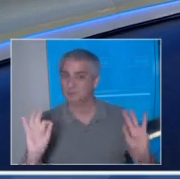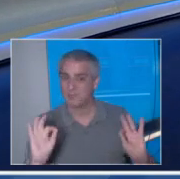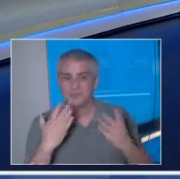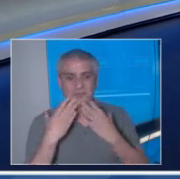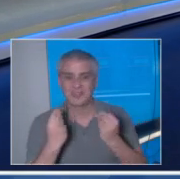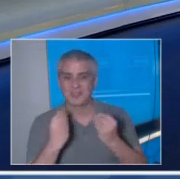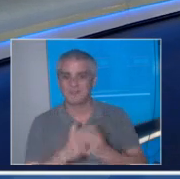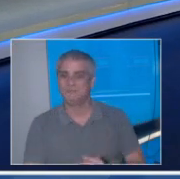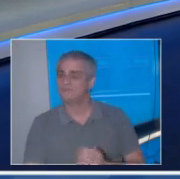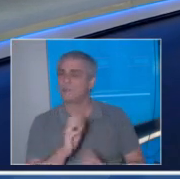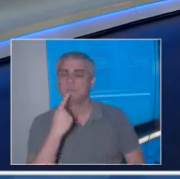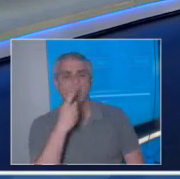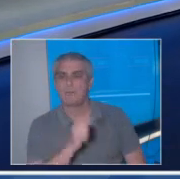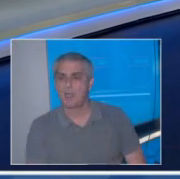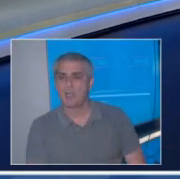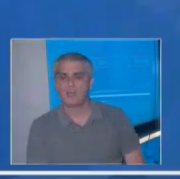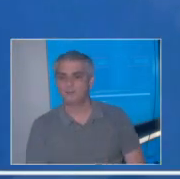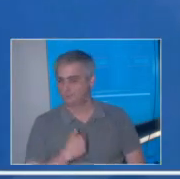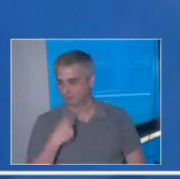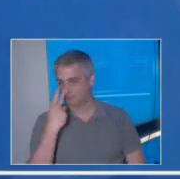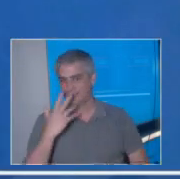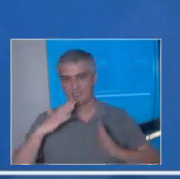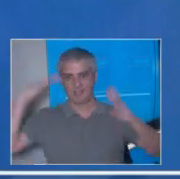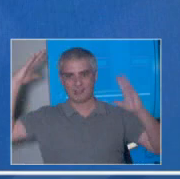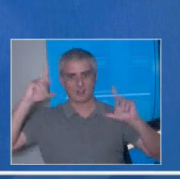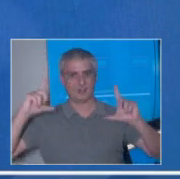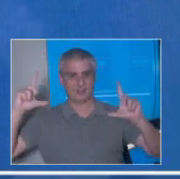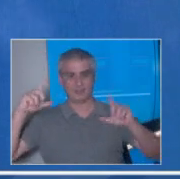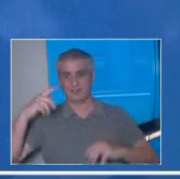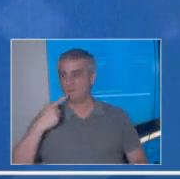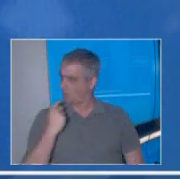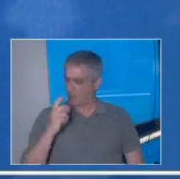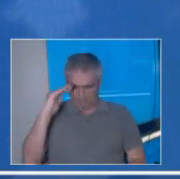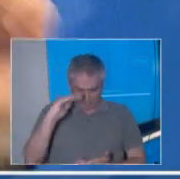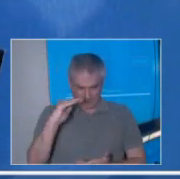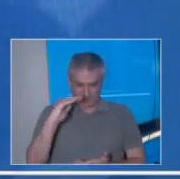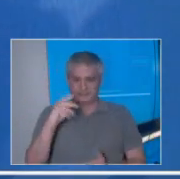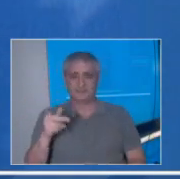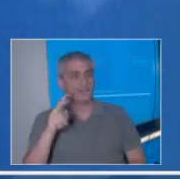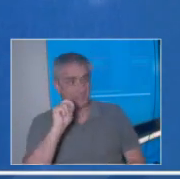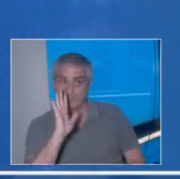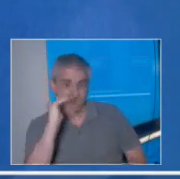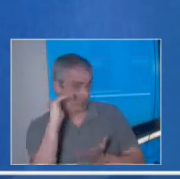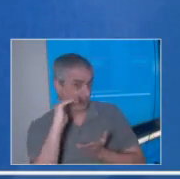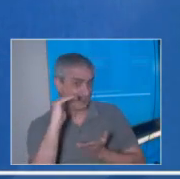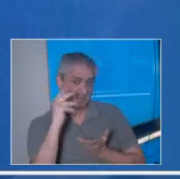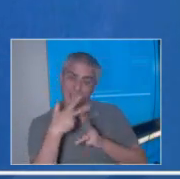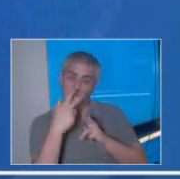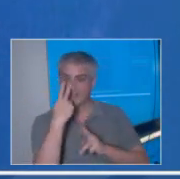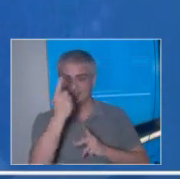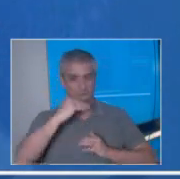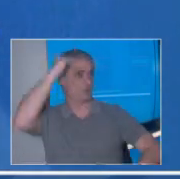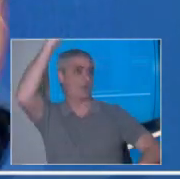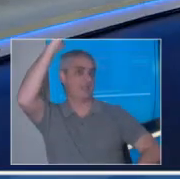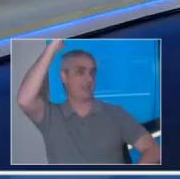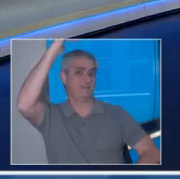לך. טוב, מה לך אומרים אגב? שאני נראה גדול יותר במסך. נדב מאוד. שוואו, אתה קטן. נדב מאוד קטן. חבר'ה, זה רק נראה שהוא ענק